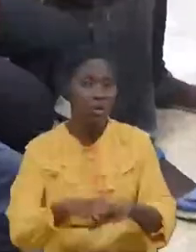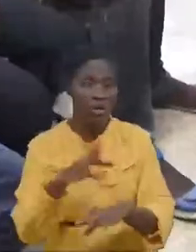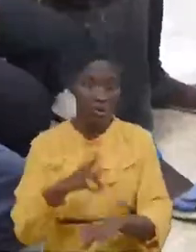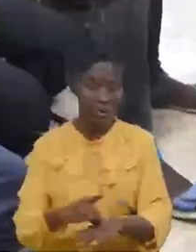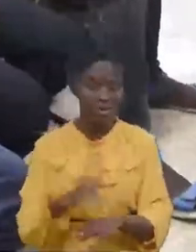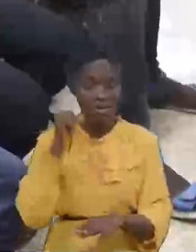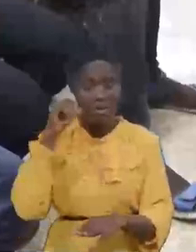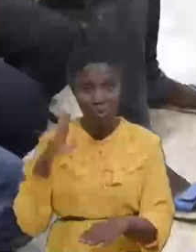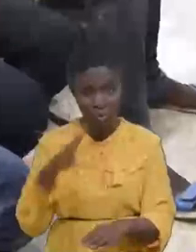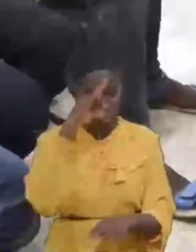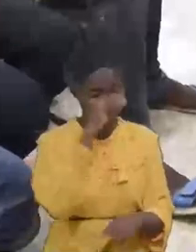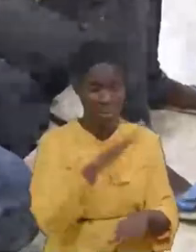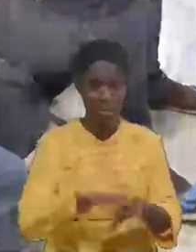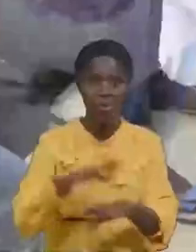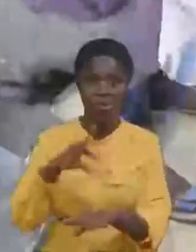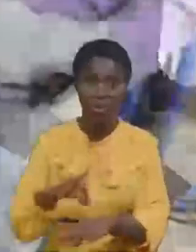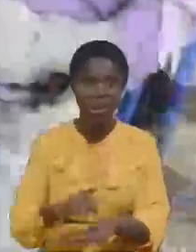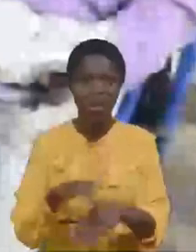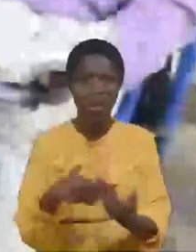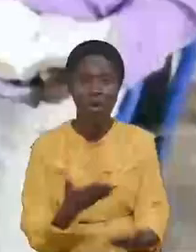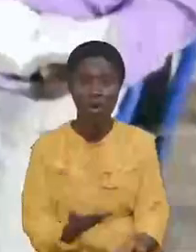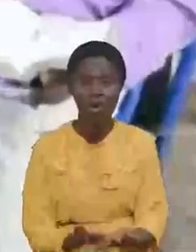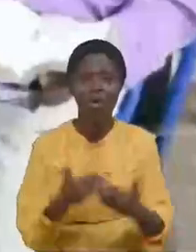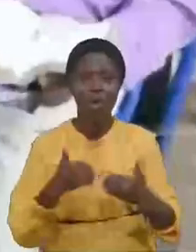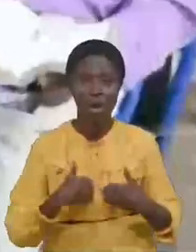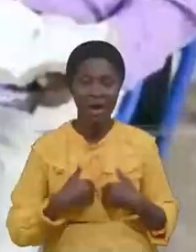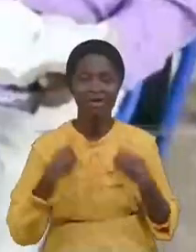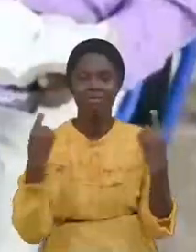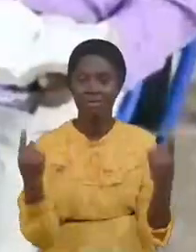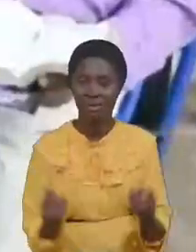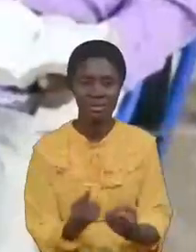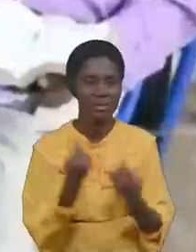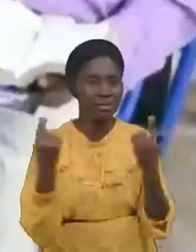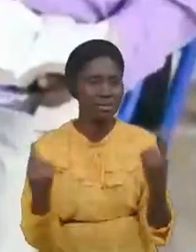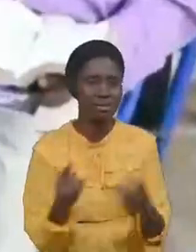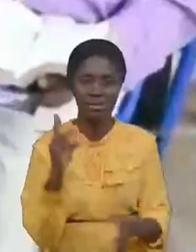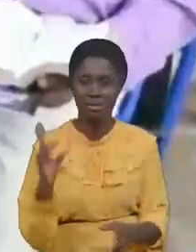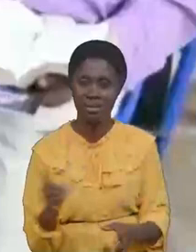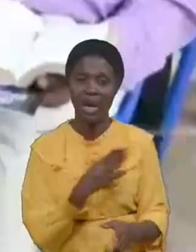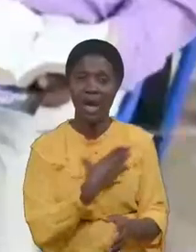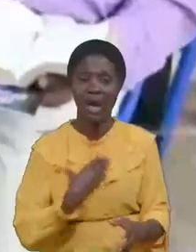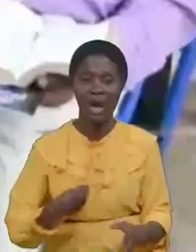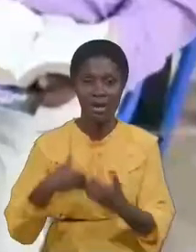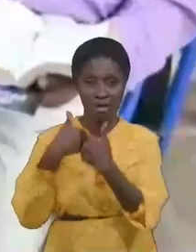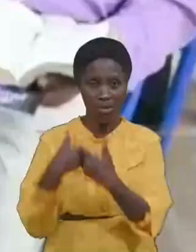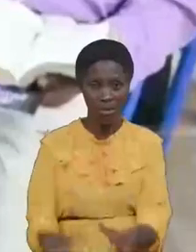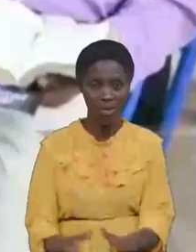terre, les hommes et les femmes, tous ont péché. Ils sont privés de la gloire de